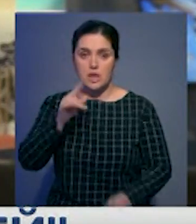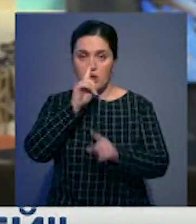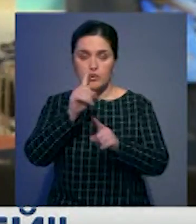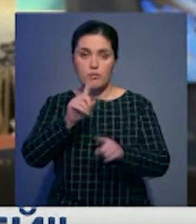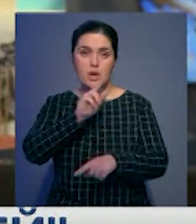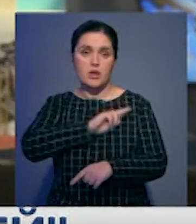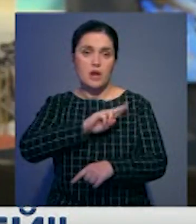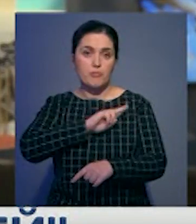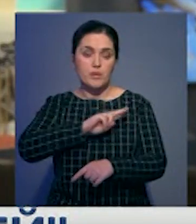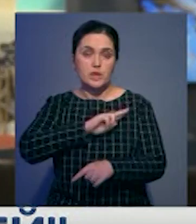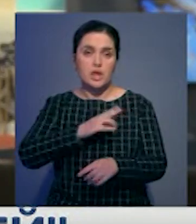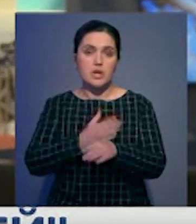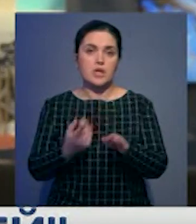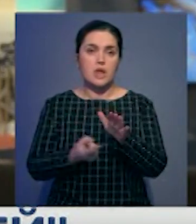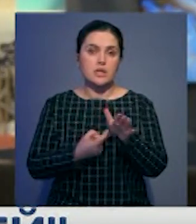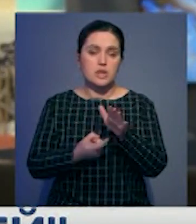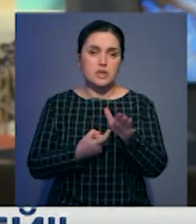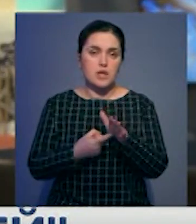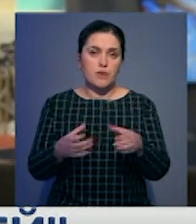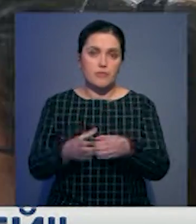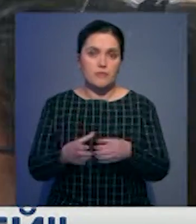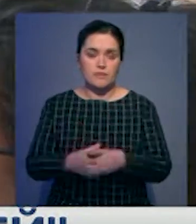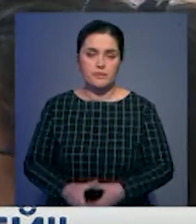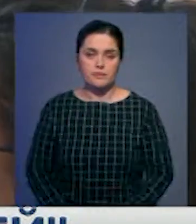работы оперативно-следственных подразделений.